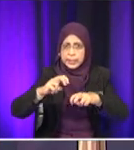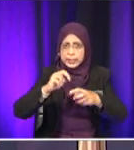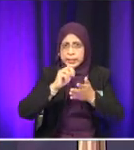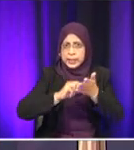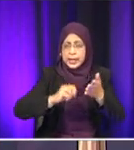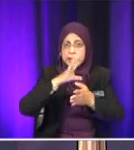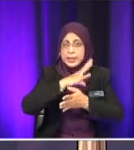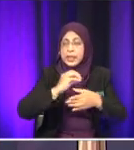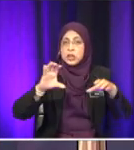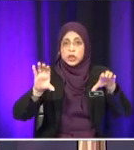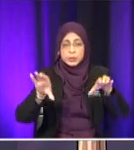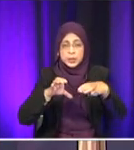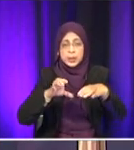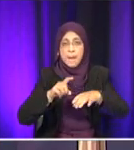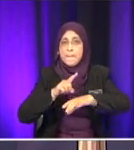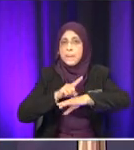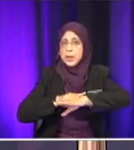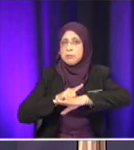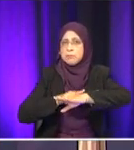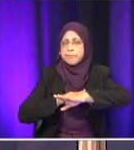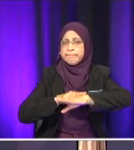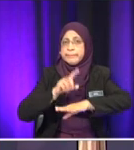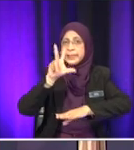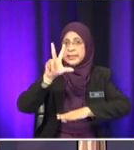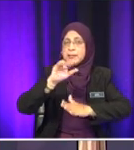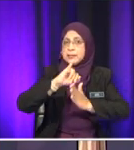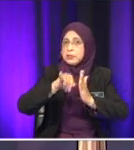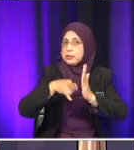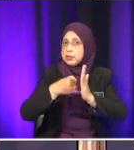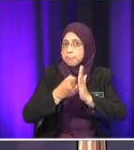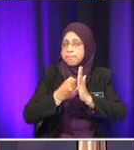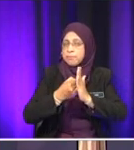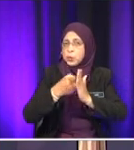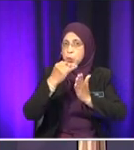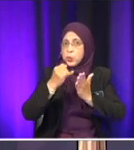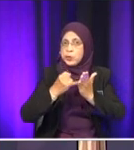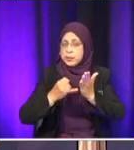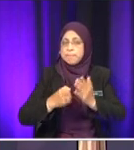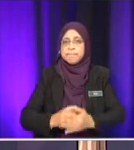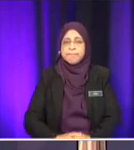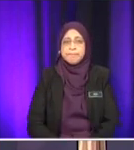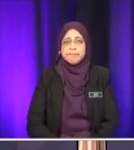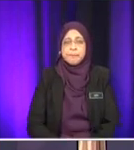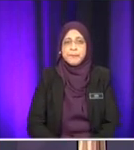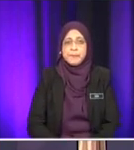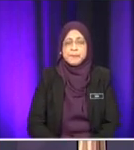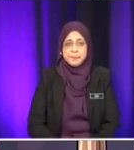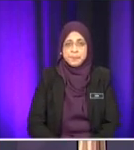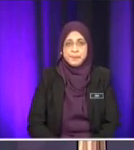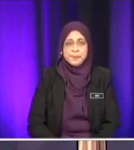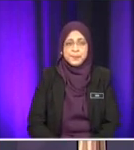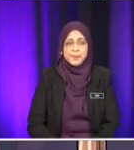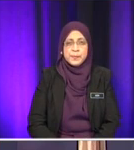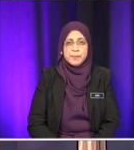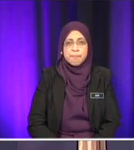mencipta masa yang diberikan adalah 3 jam Oke 3 jam Oke kita teruskan untuk